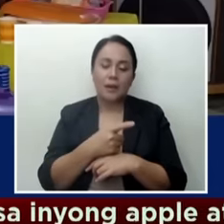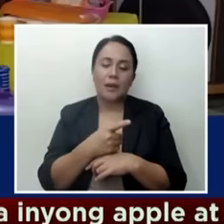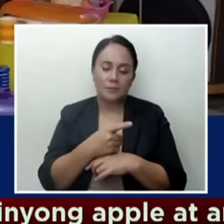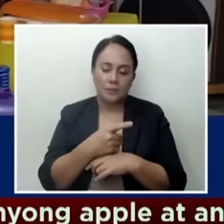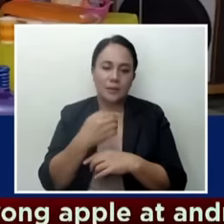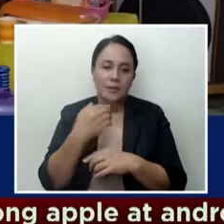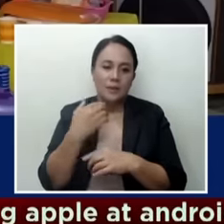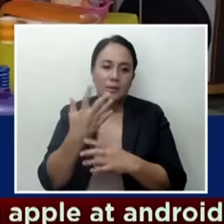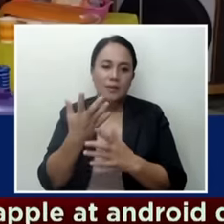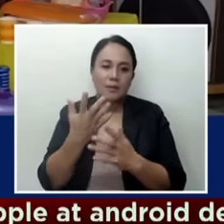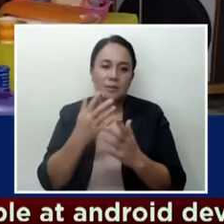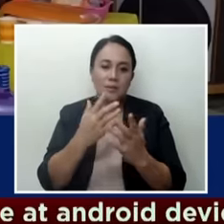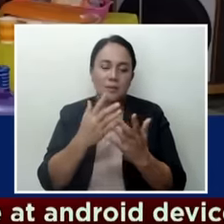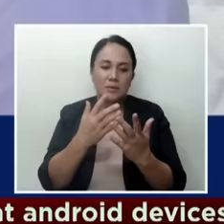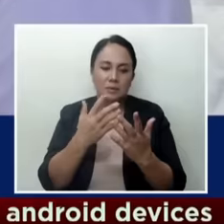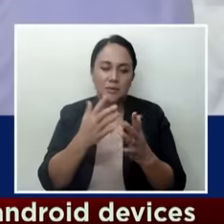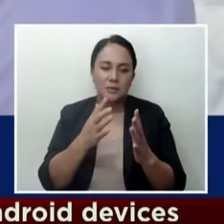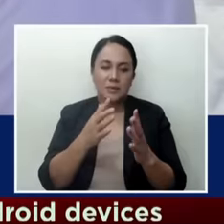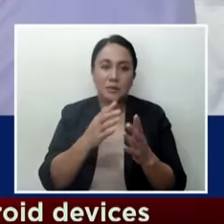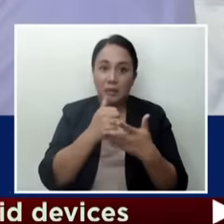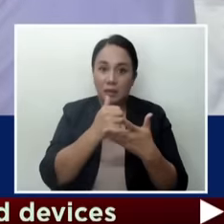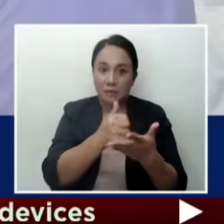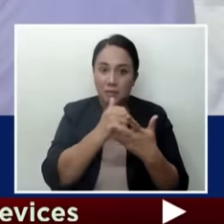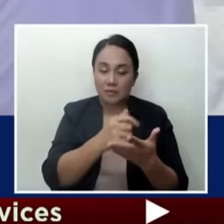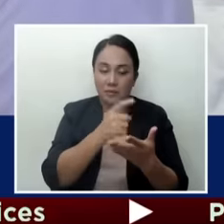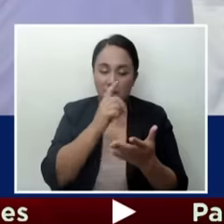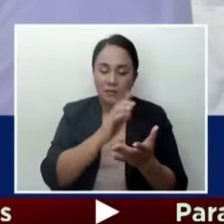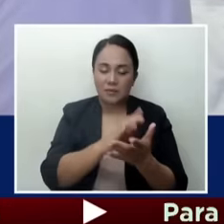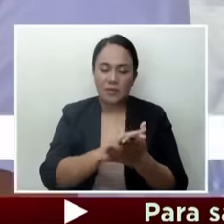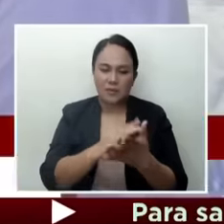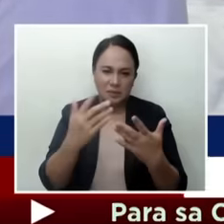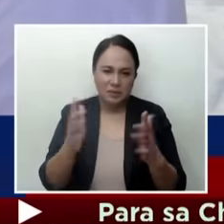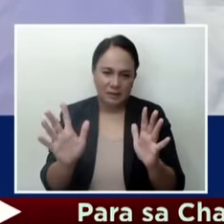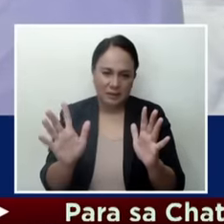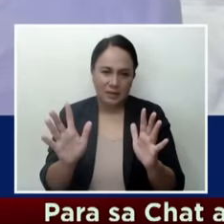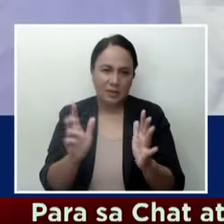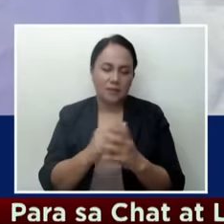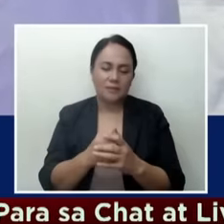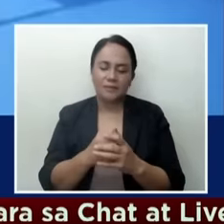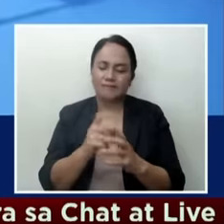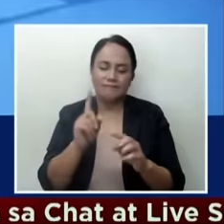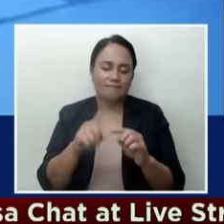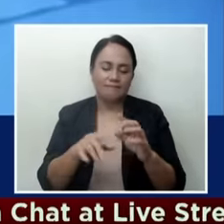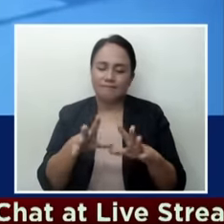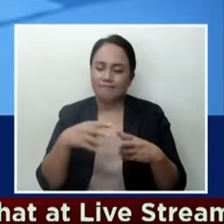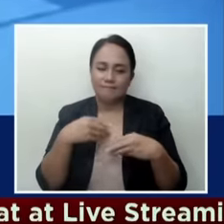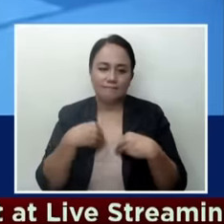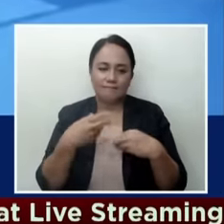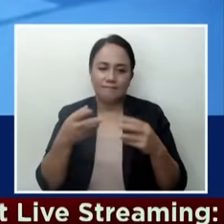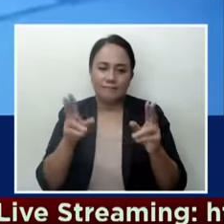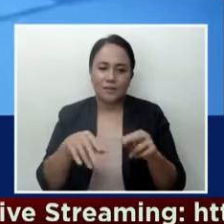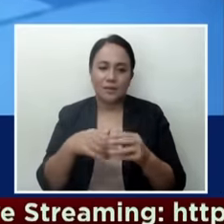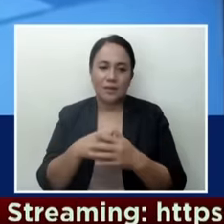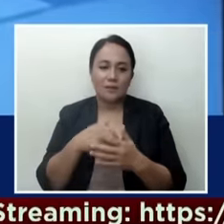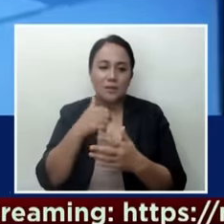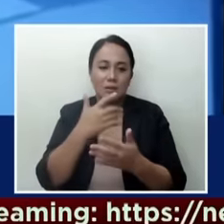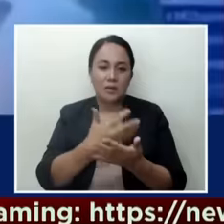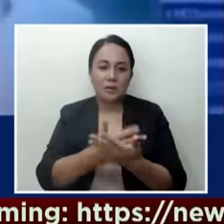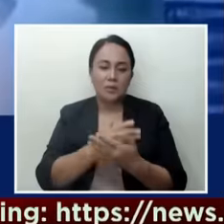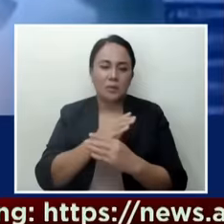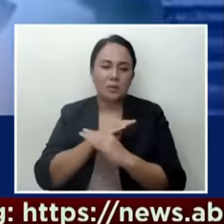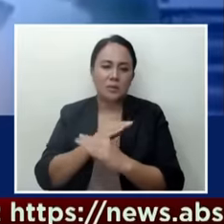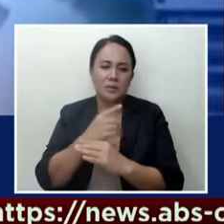pagiging matulungin ng kanyang asawa. Hindi matanggap ng pamilya ang sinapit ng biktima. Ang anak ko, hinarangan ako,